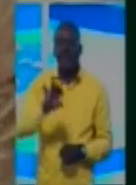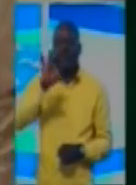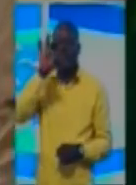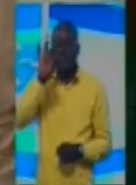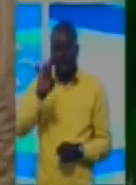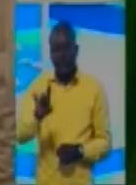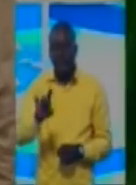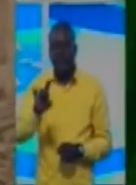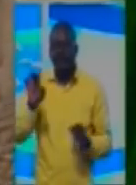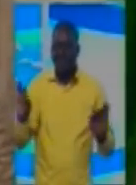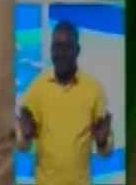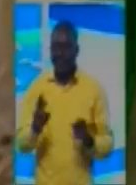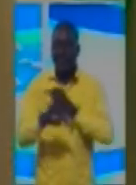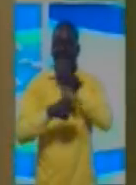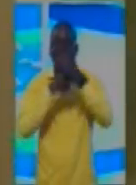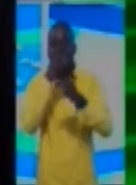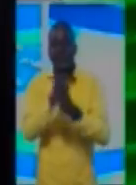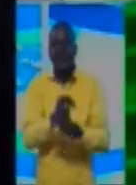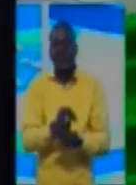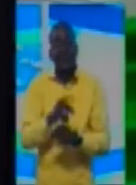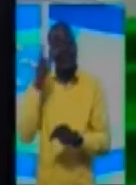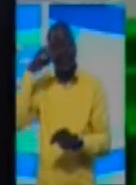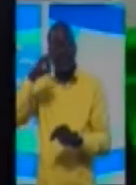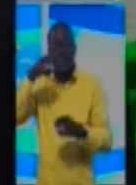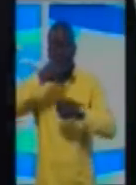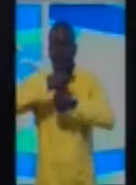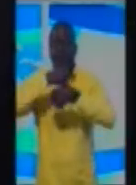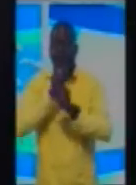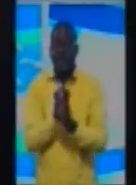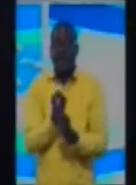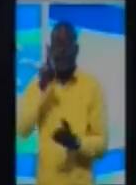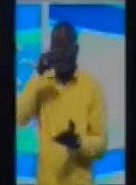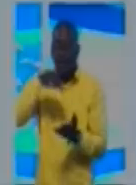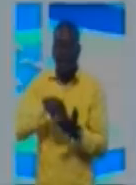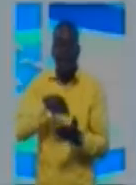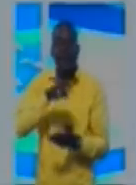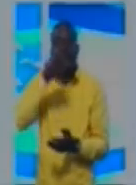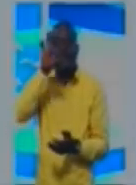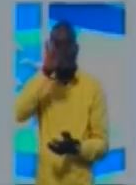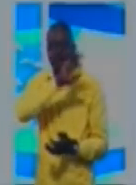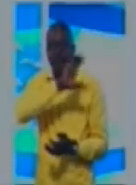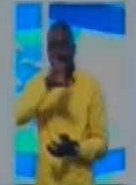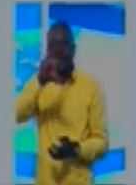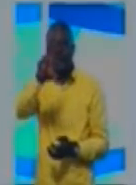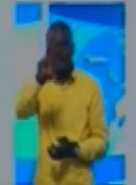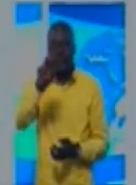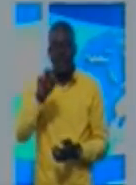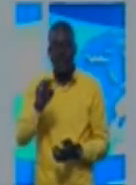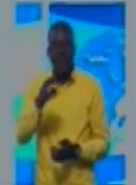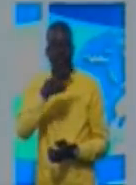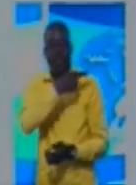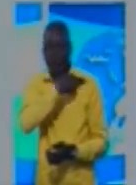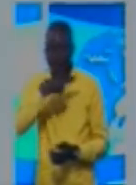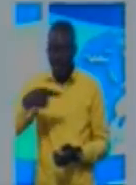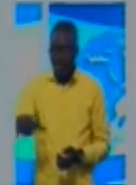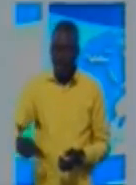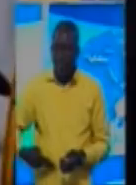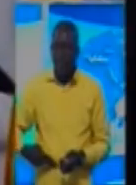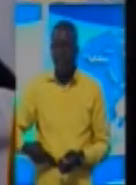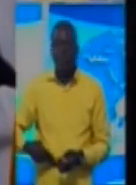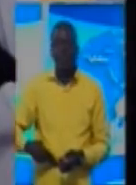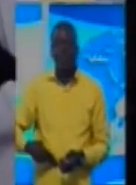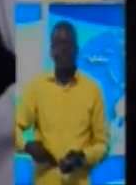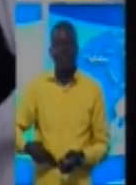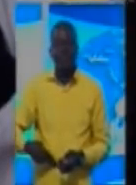fête nationale, est un État souverain qui a été fondé en 1930 par le roi Abdulaziz Ben